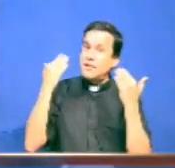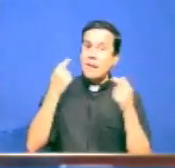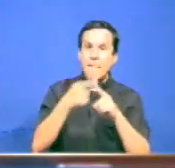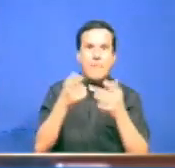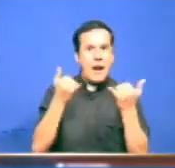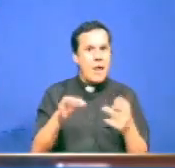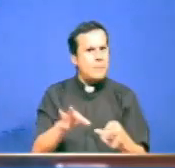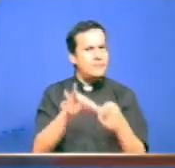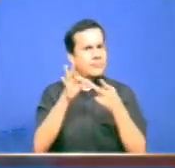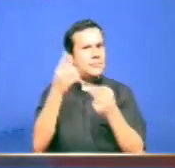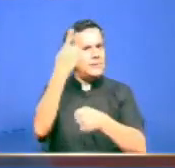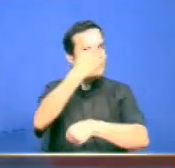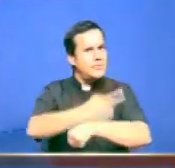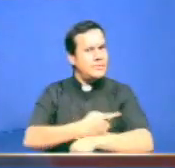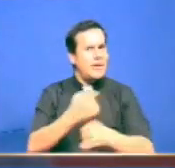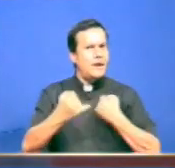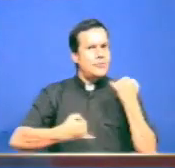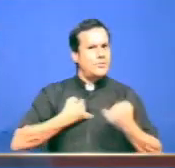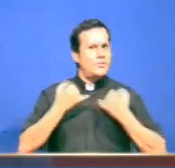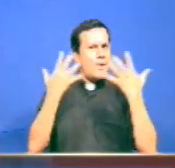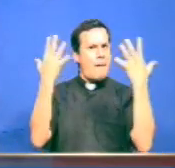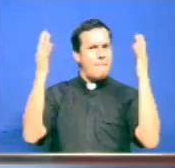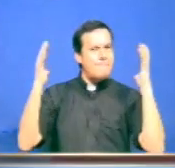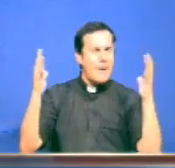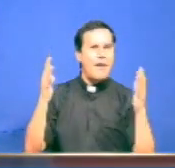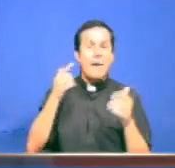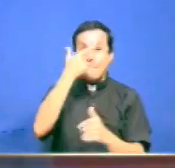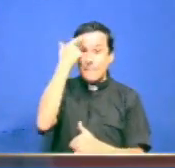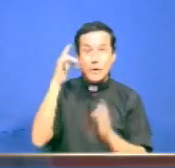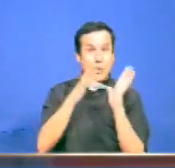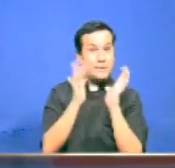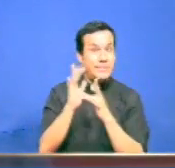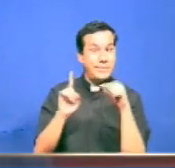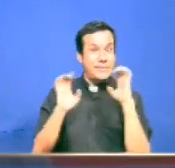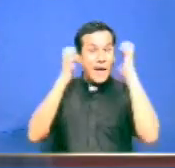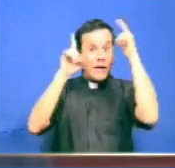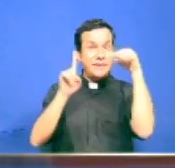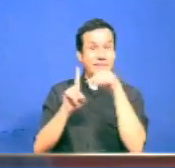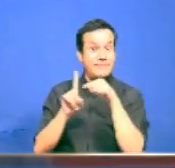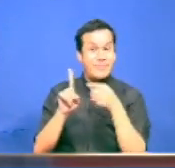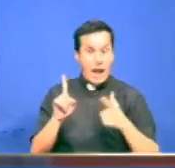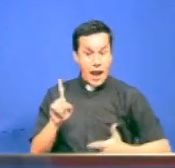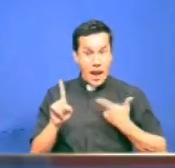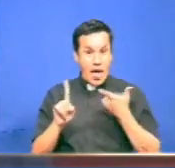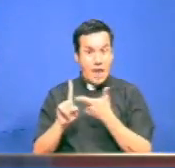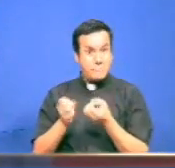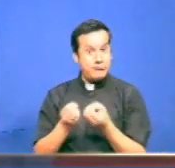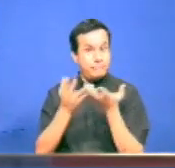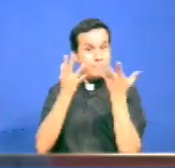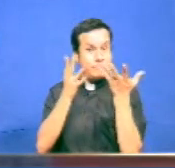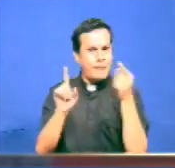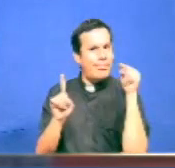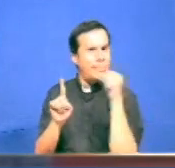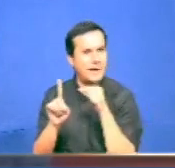wakati huu kwa shangwe kubwa zaidi, kwa kuwa Kristo Pasaka wetu ametolewa sadaka. Yeye ndiye mwana kondoo wa